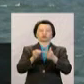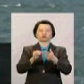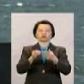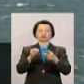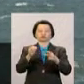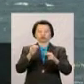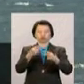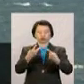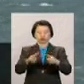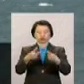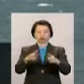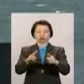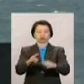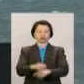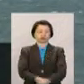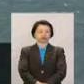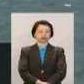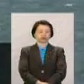ke-12.